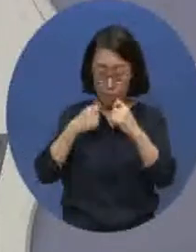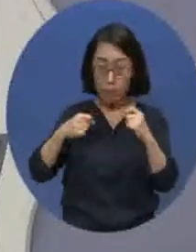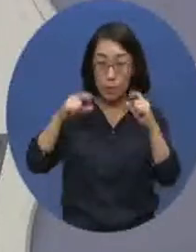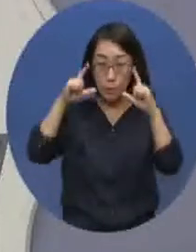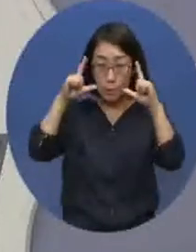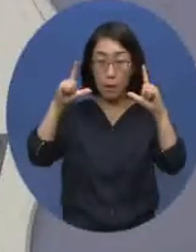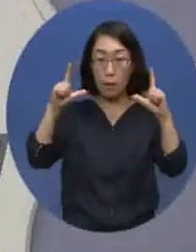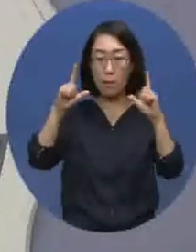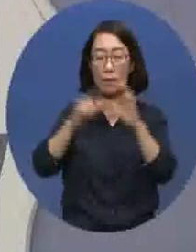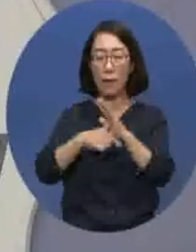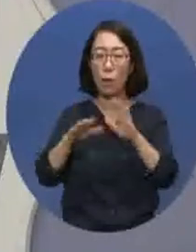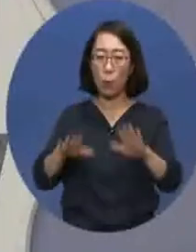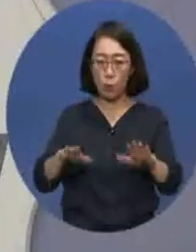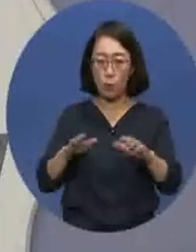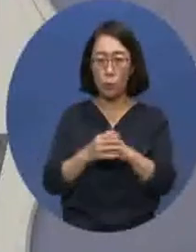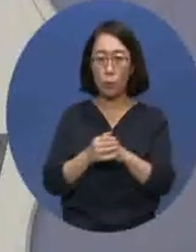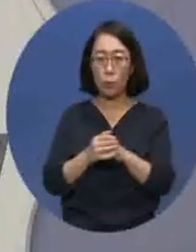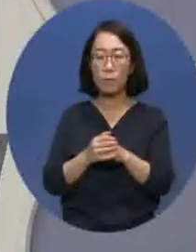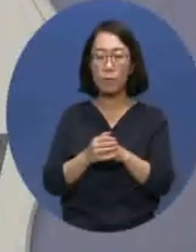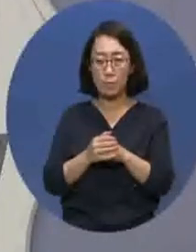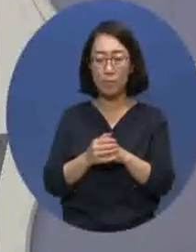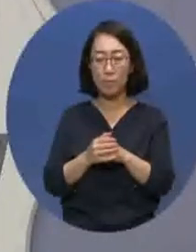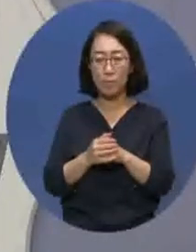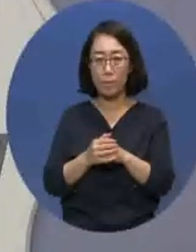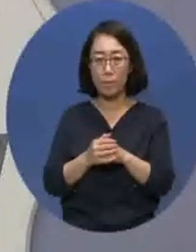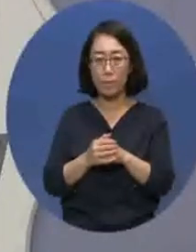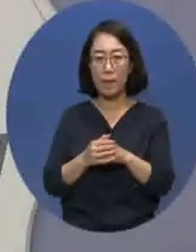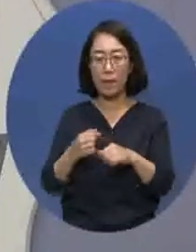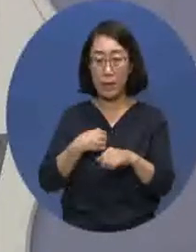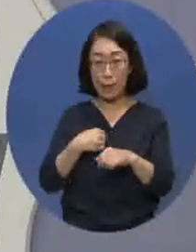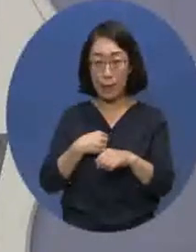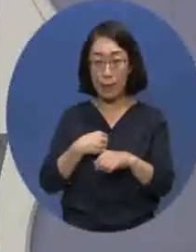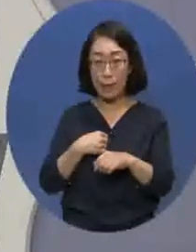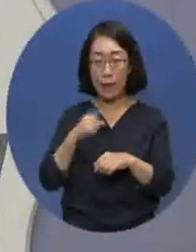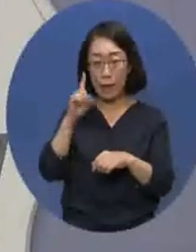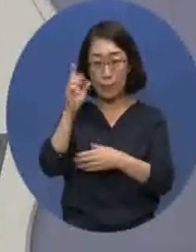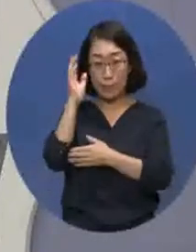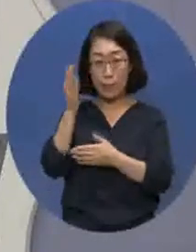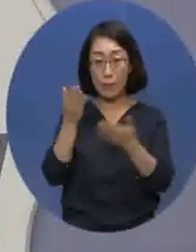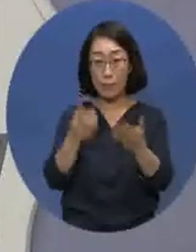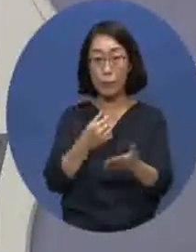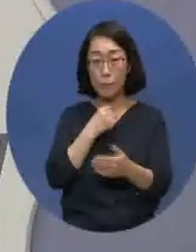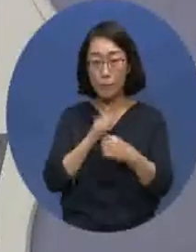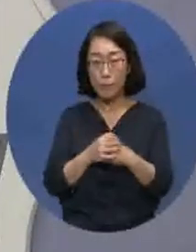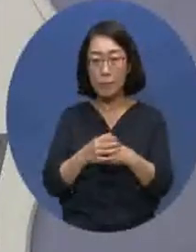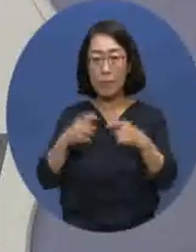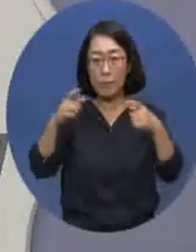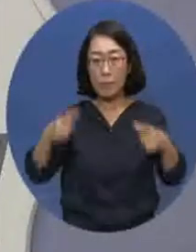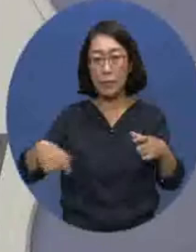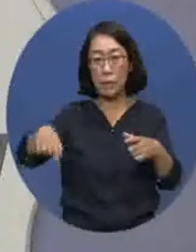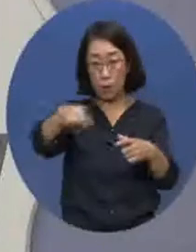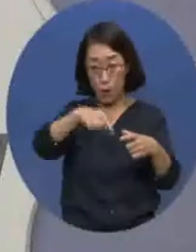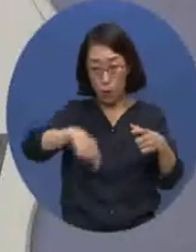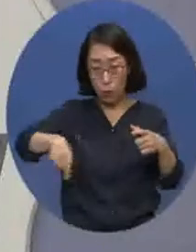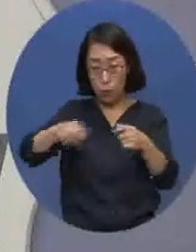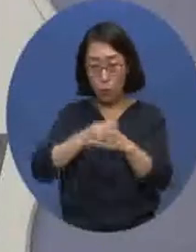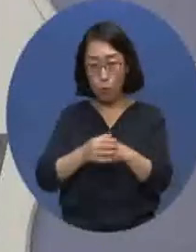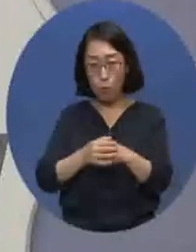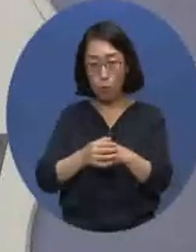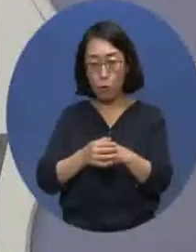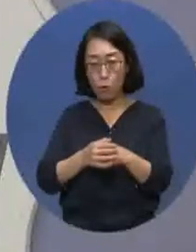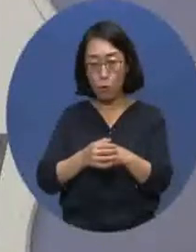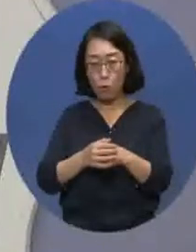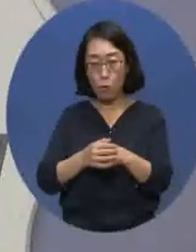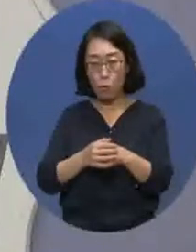날은 아 오늘도 굉장해 저는 이제 한가지 말씀드리면 지역에서 그렇게 정치적인